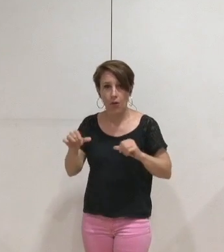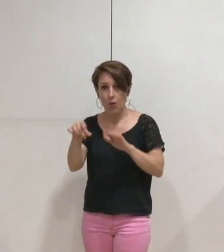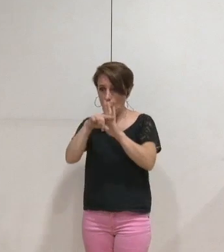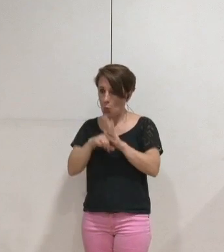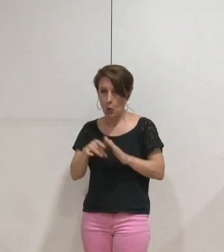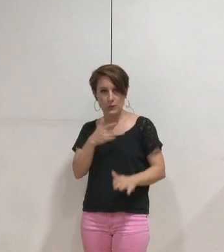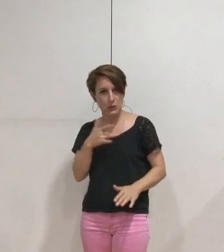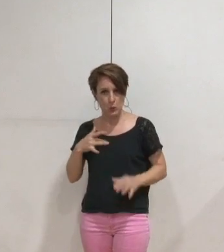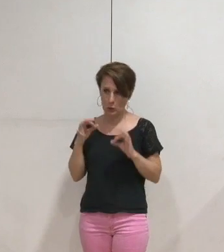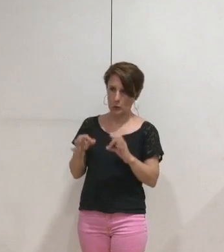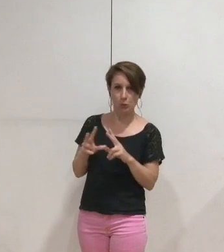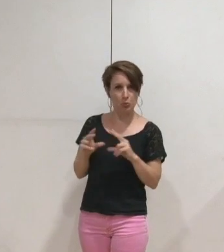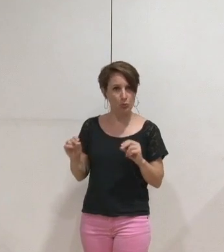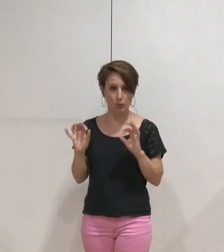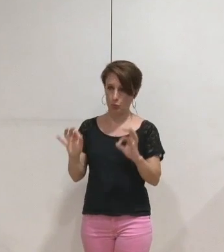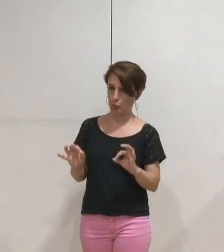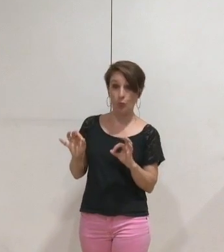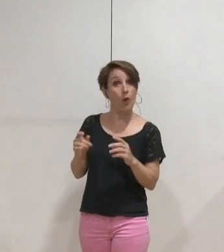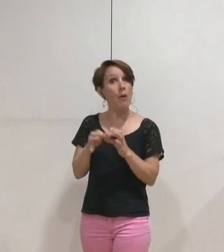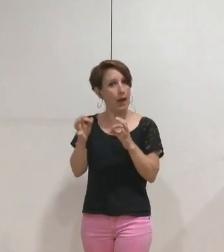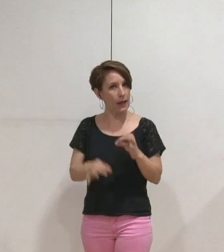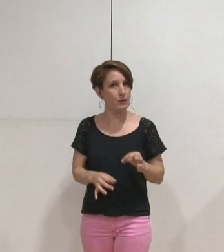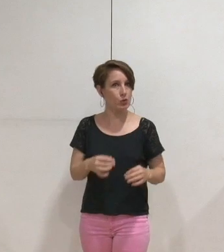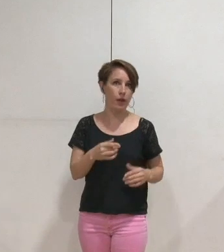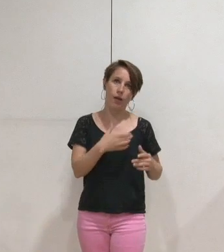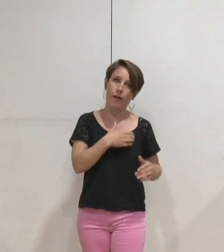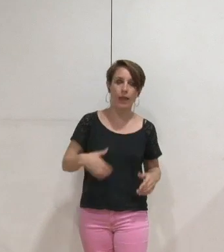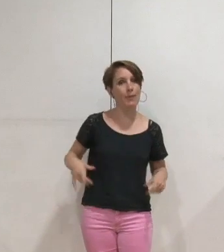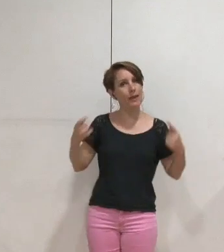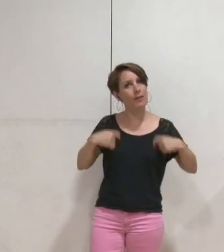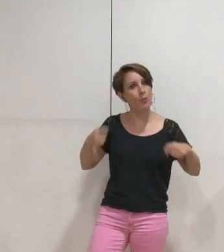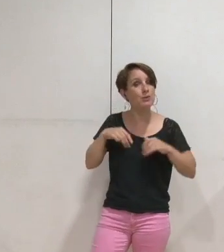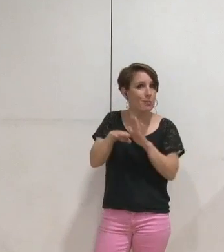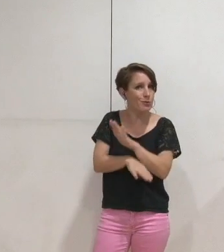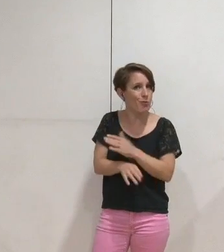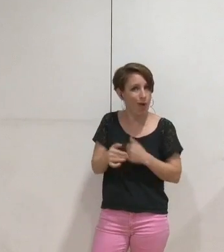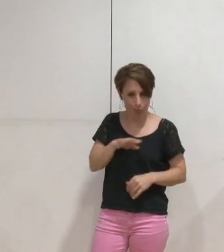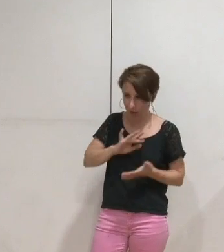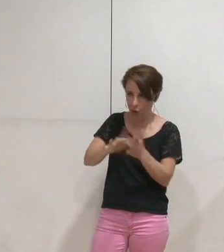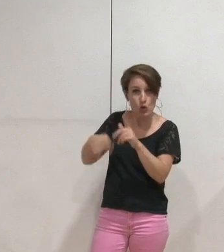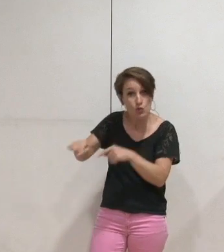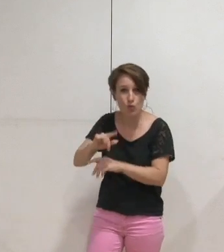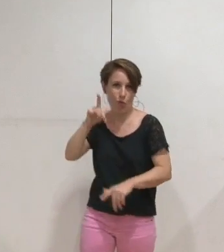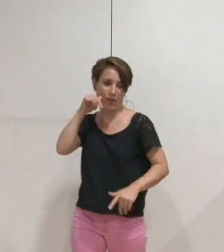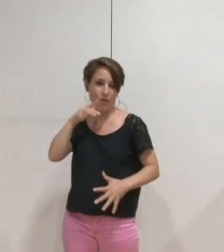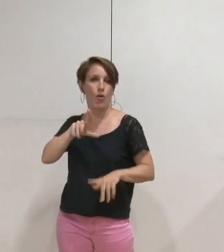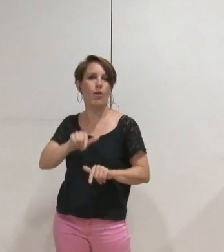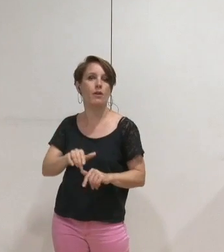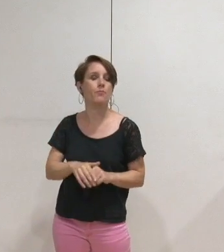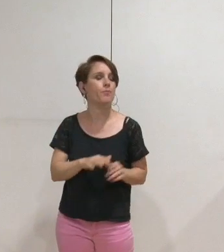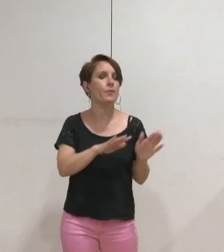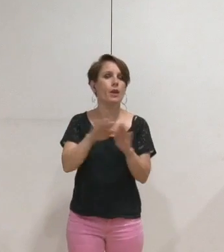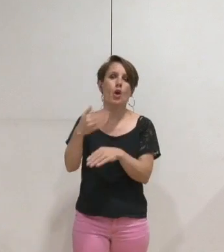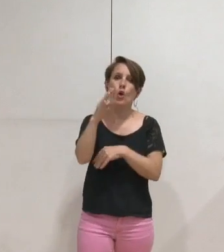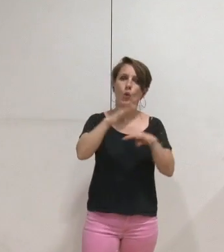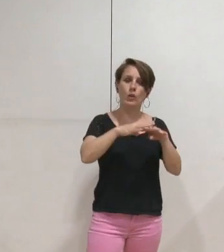dignes et un coût moindre pour la collectivité dans son ensemble sur la question de de Verlen nous